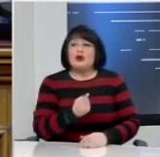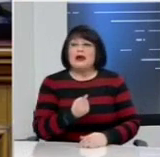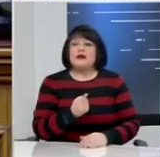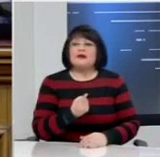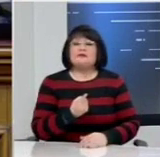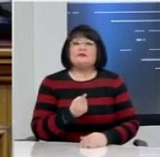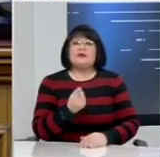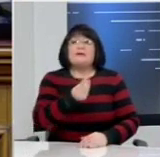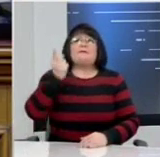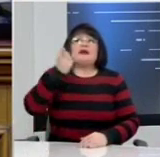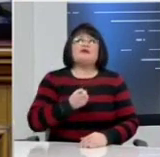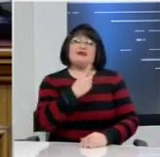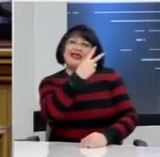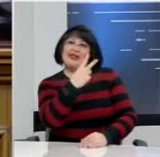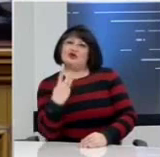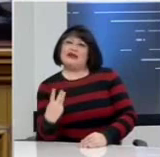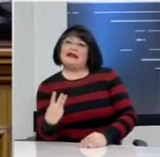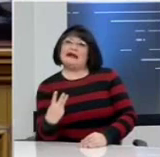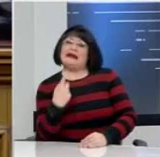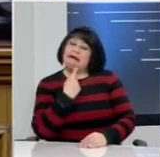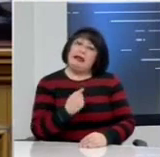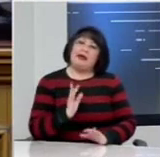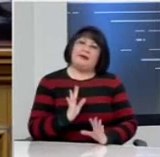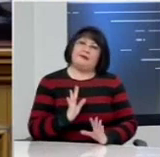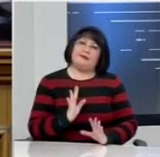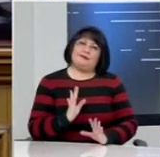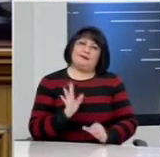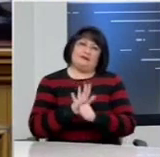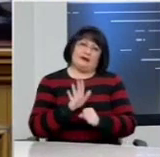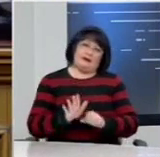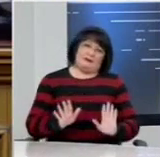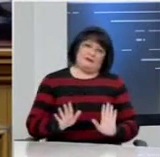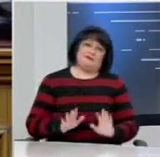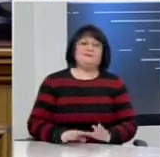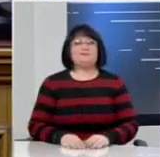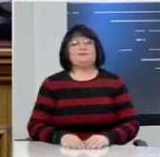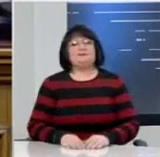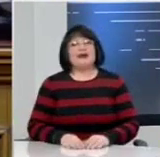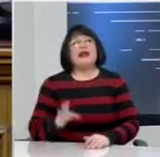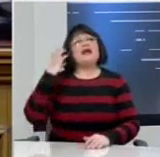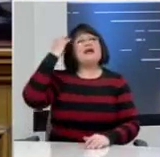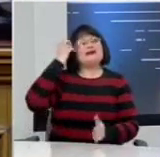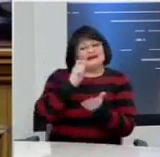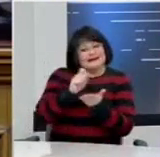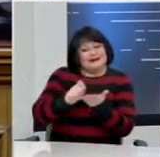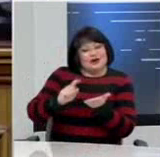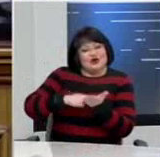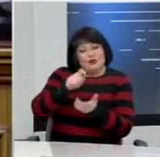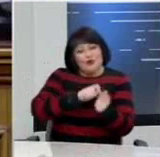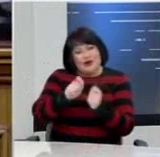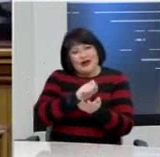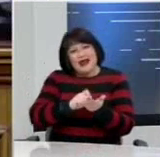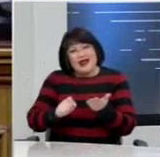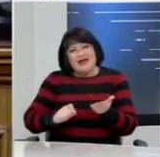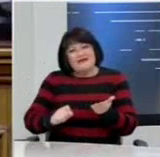την πλειοψηφία των 2/3, αλλά έχει σοφία ο νομοθέτης ως προς αυτό, διότι τα ζητήματα αυτά